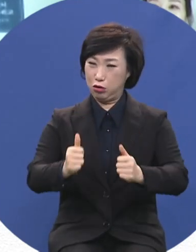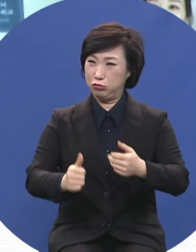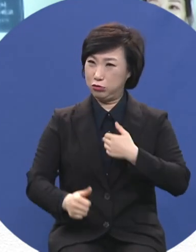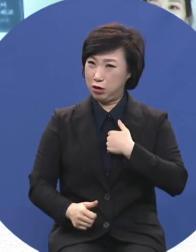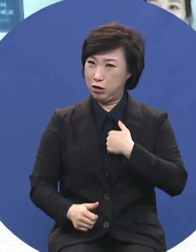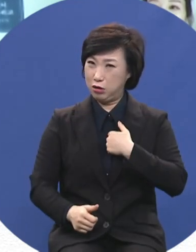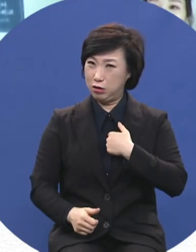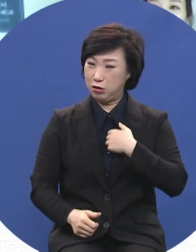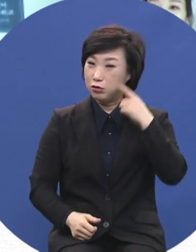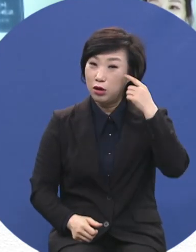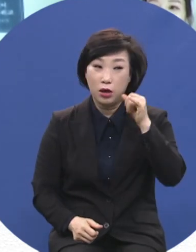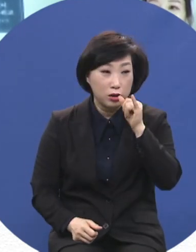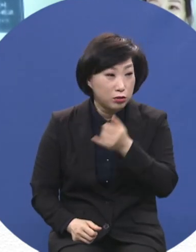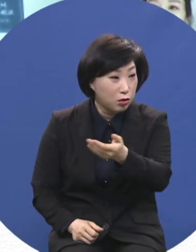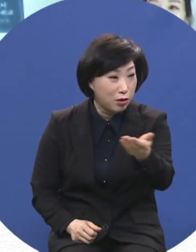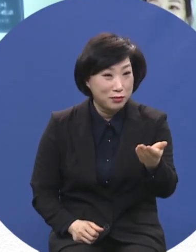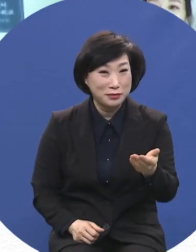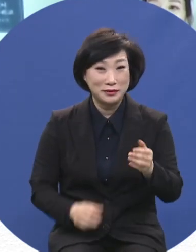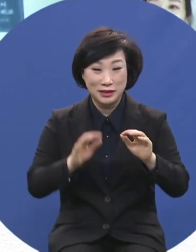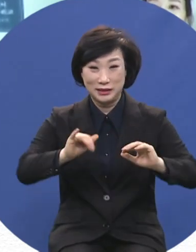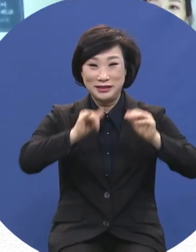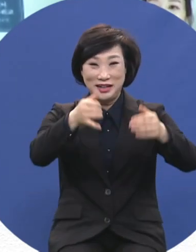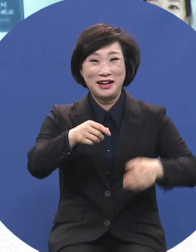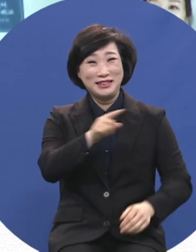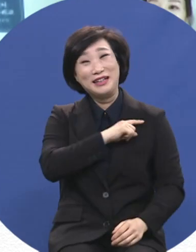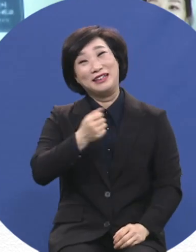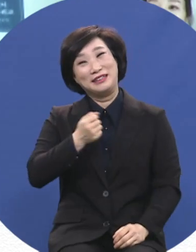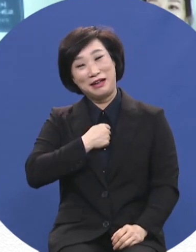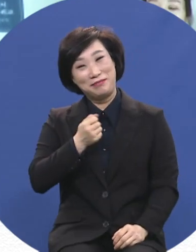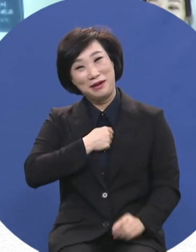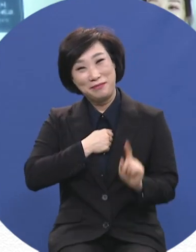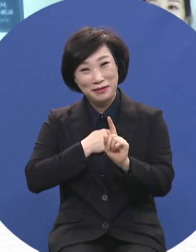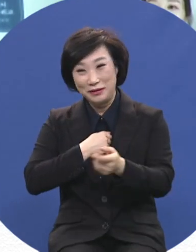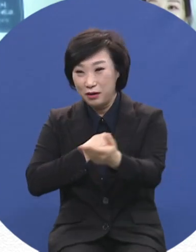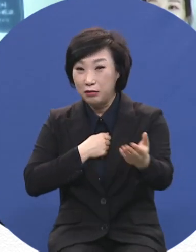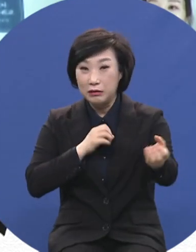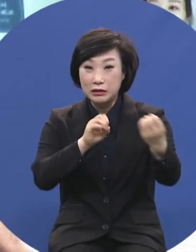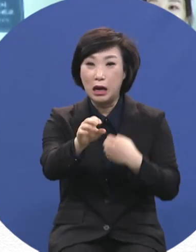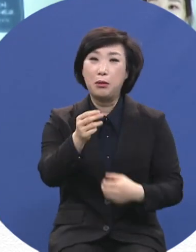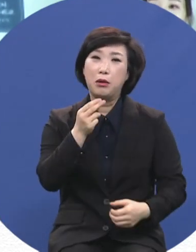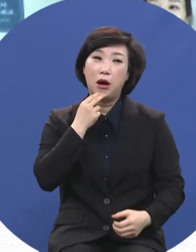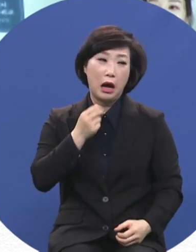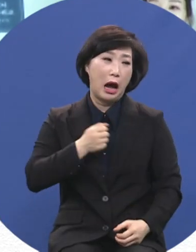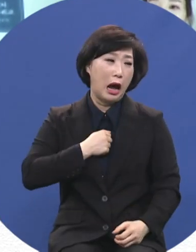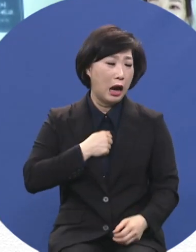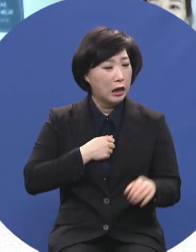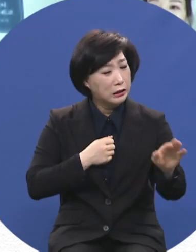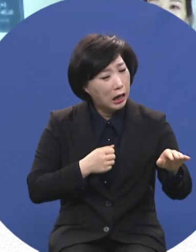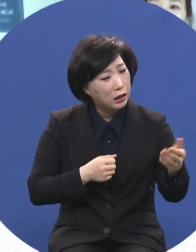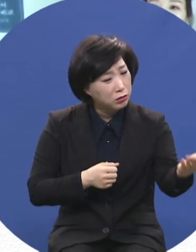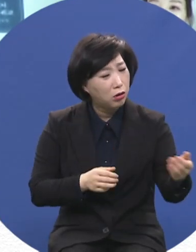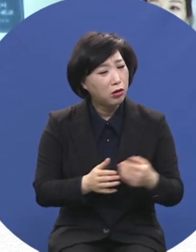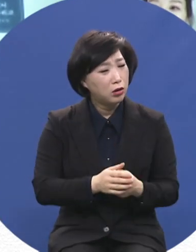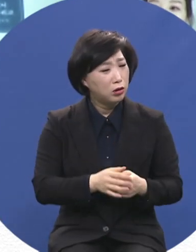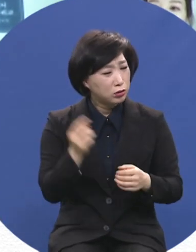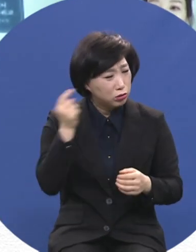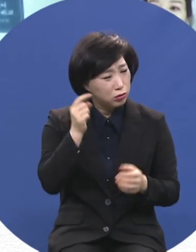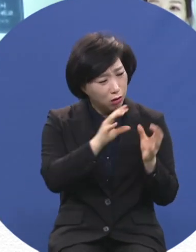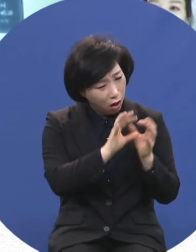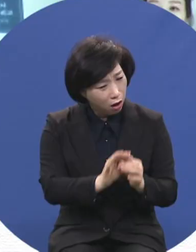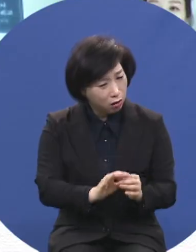응? 세상에서 제일 답답한 게 화답이 없는 거. 야, 너는 어찌 듣기만 하지